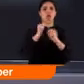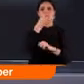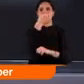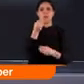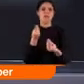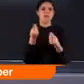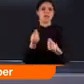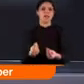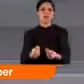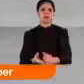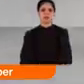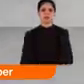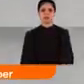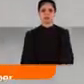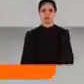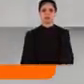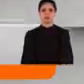sağlıyor.